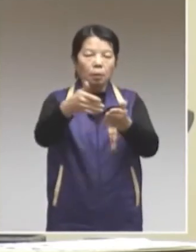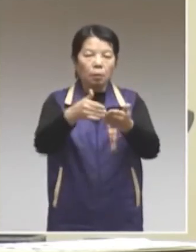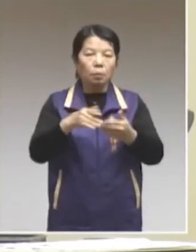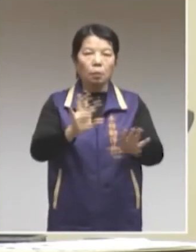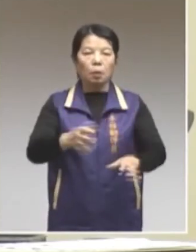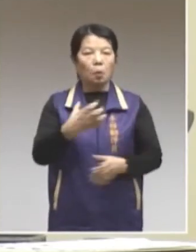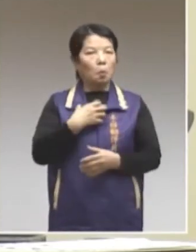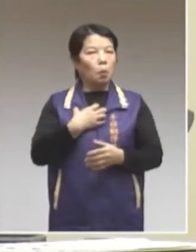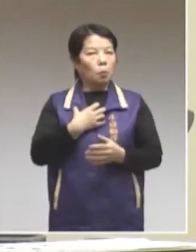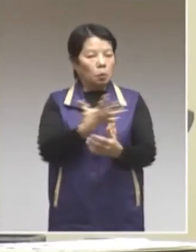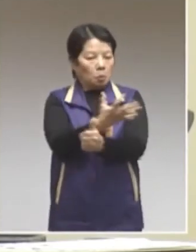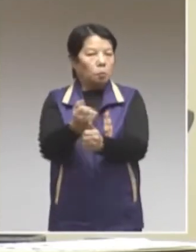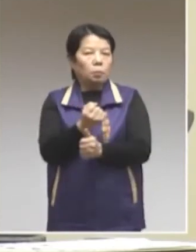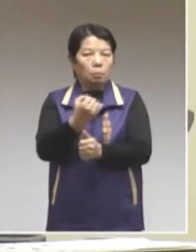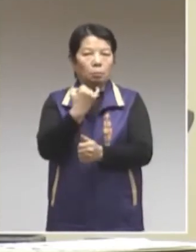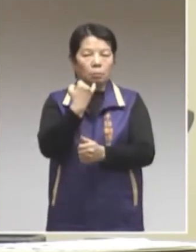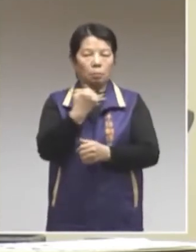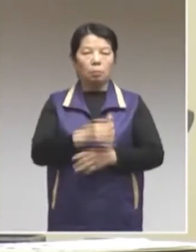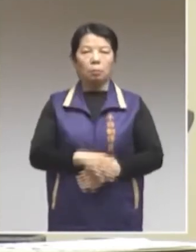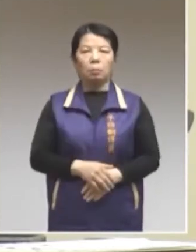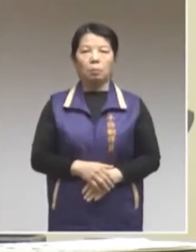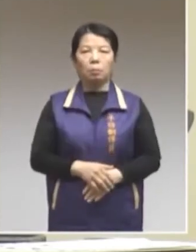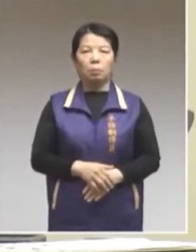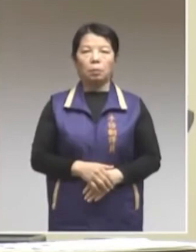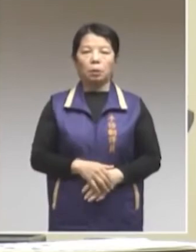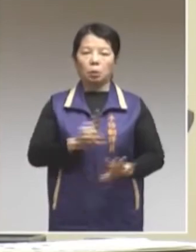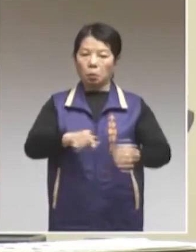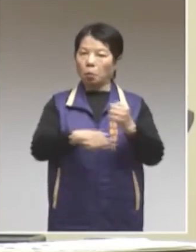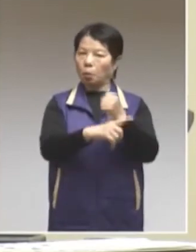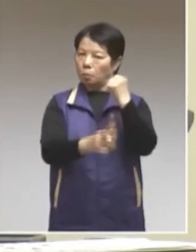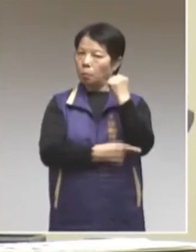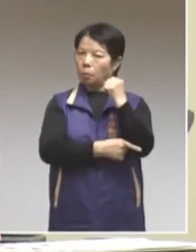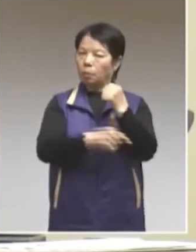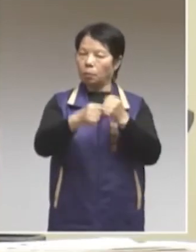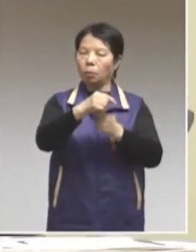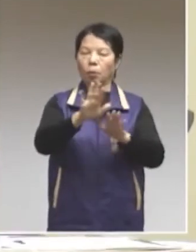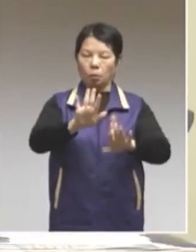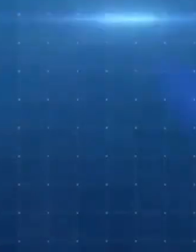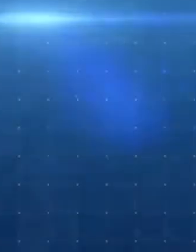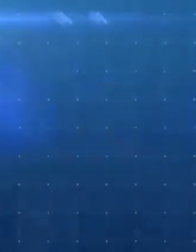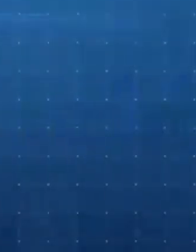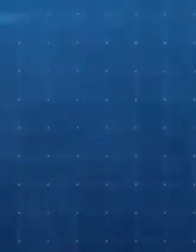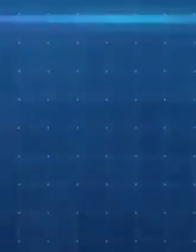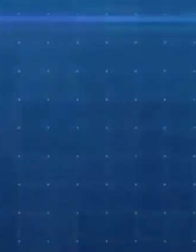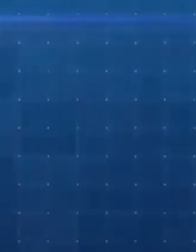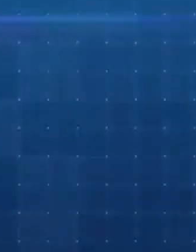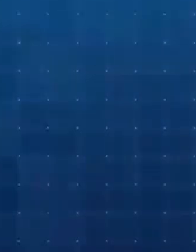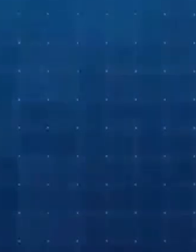制在一定的范围这个部分也有相关法律的规定要提醒大家。